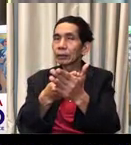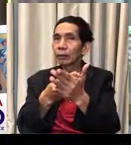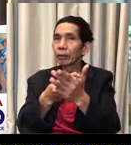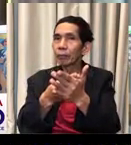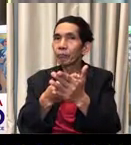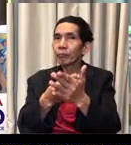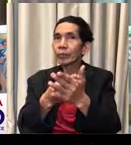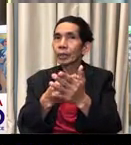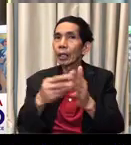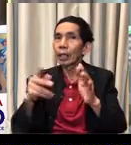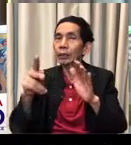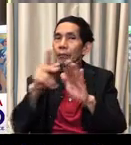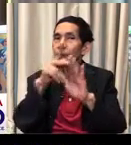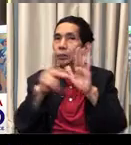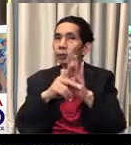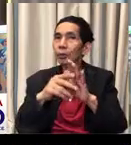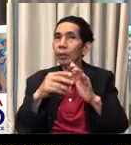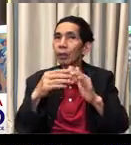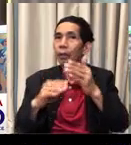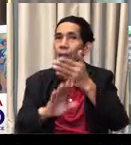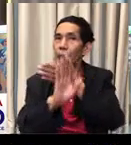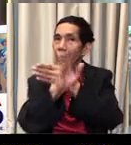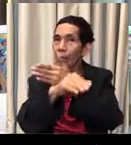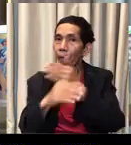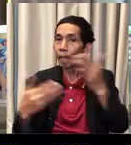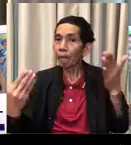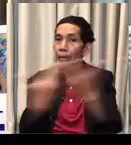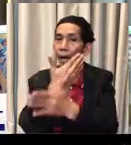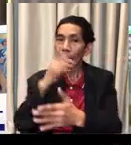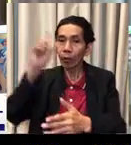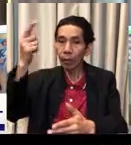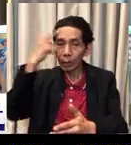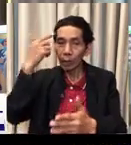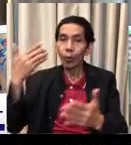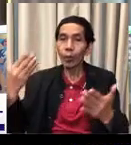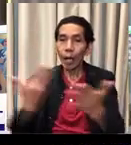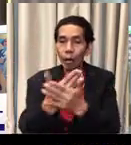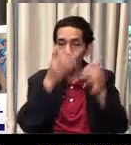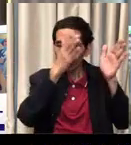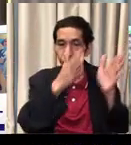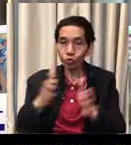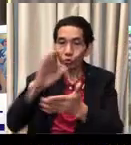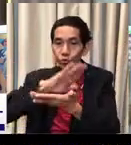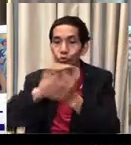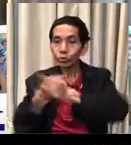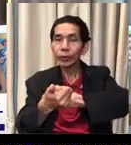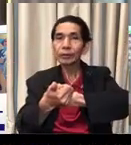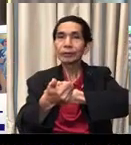It's the principle behind it eh. May bago ng gobyerno, may pagsasaayos.